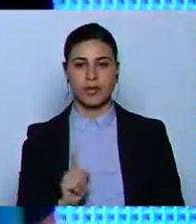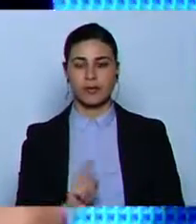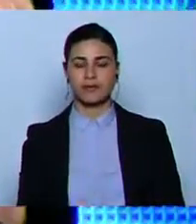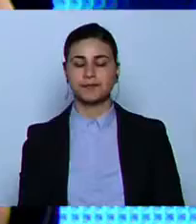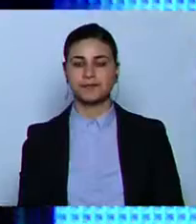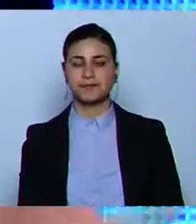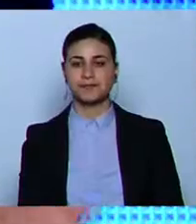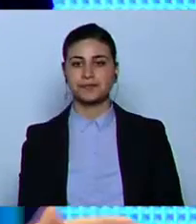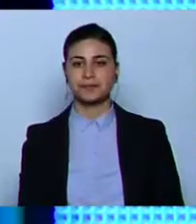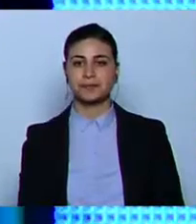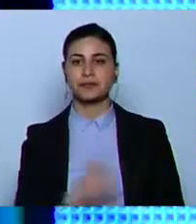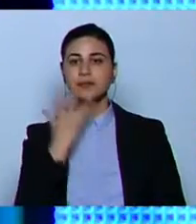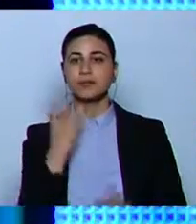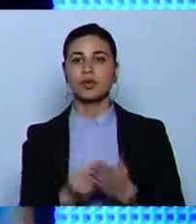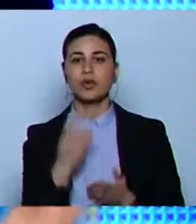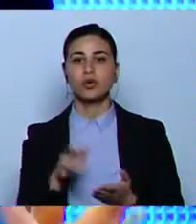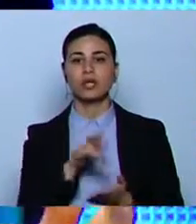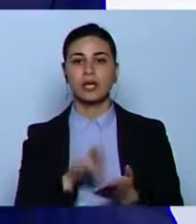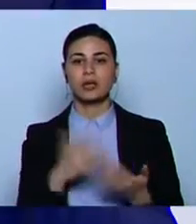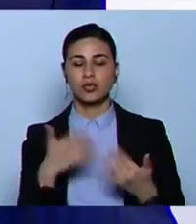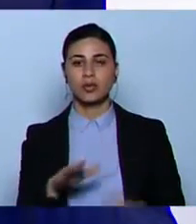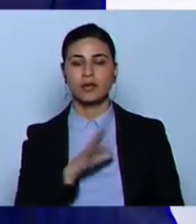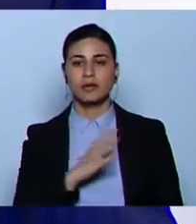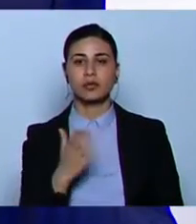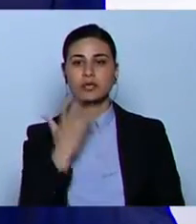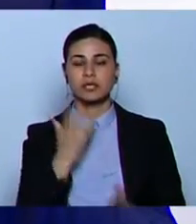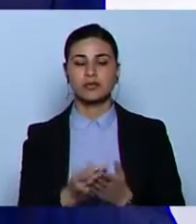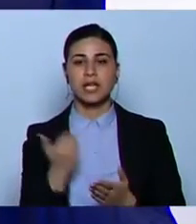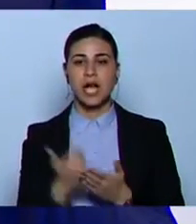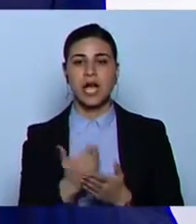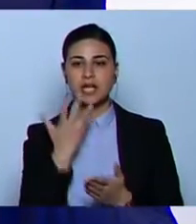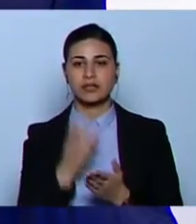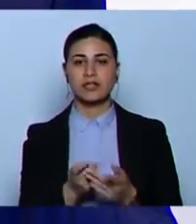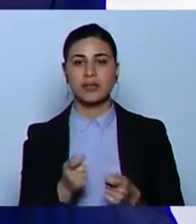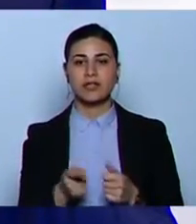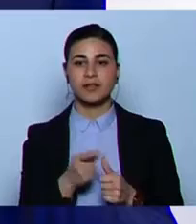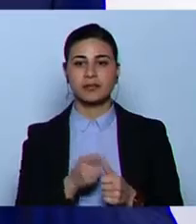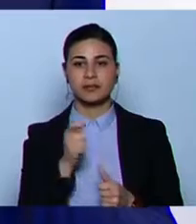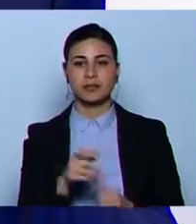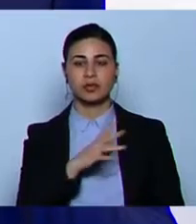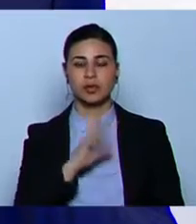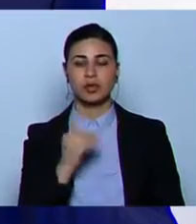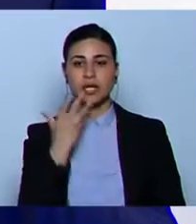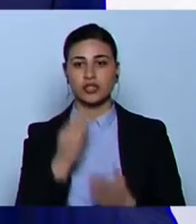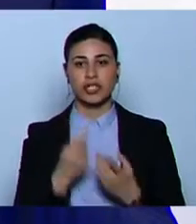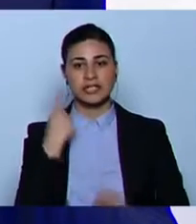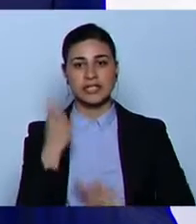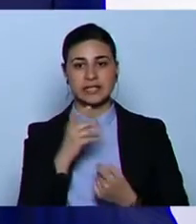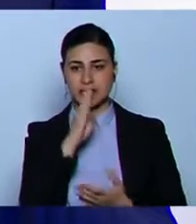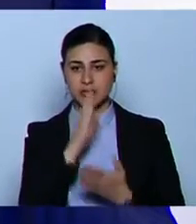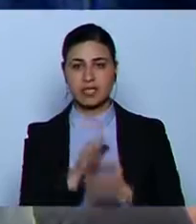ჩვენ იმ 4 ქალაქშიც ვართ წარმოგვიდგენია, რომელსაც ეგრეთ წოდებულ ახალ თვითმმართველ ქალაქებს ვეძახით და ჩვენი სტატისტიკით, აი პირდაპირ